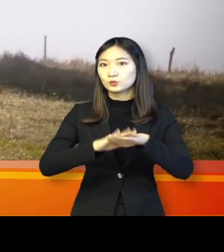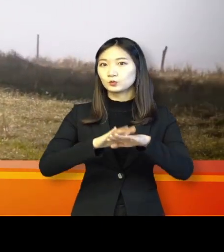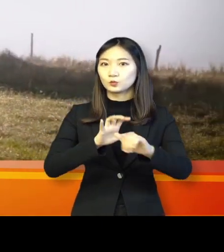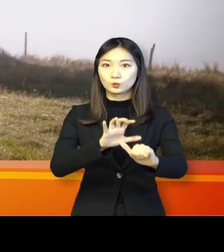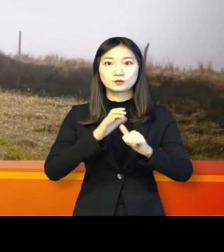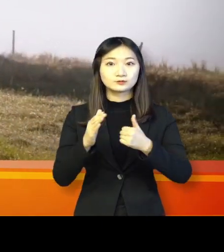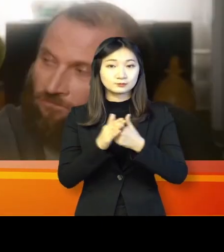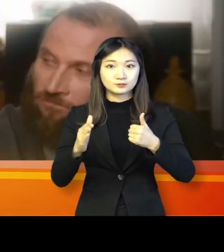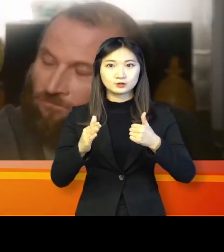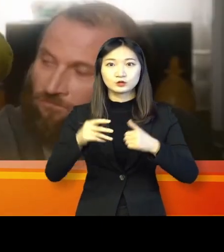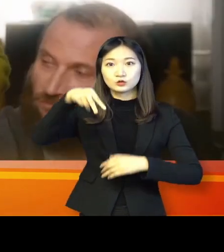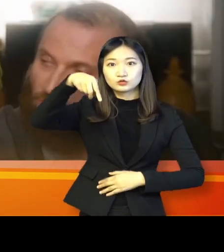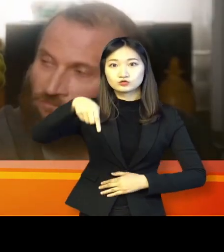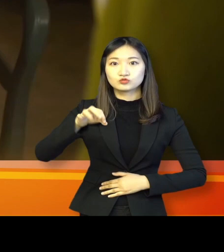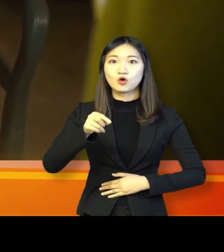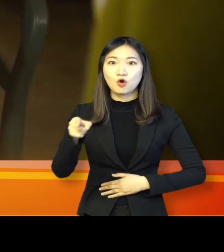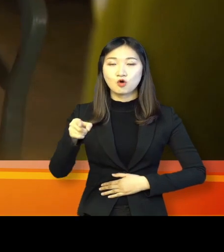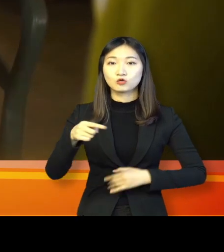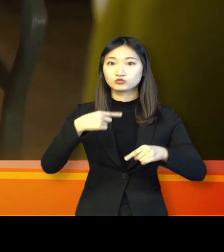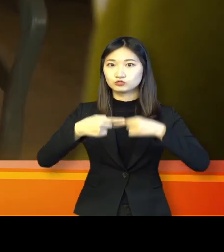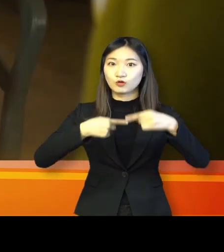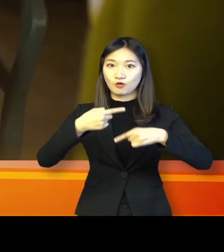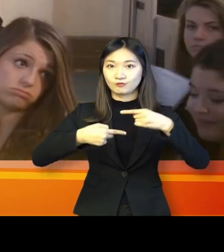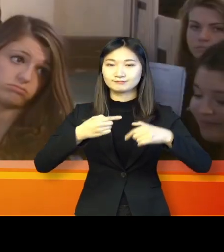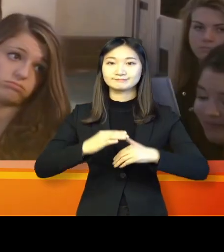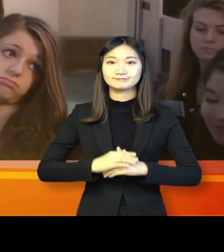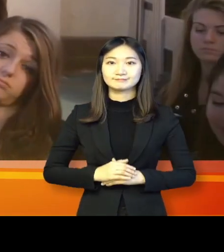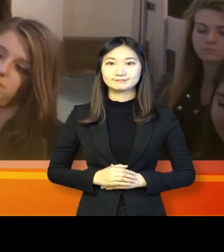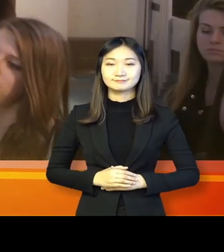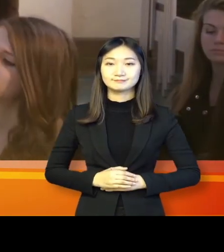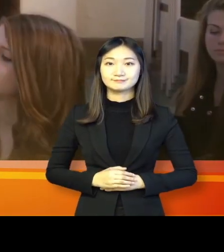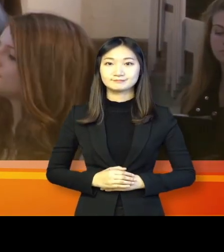이루어지기 때문에 수어라고 하죠.